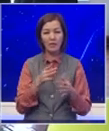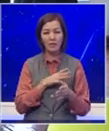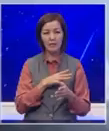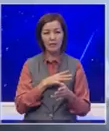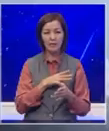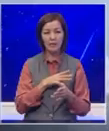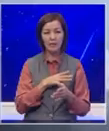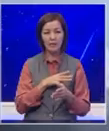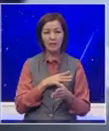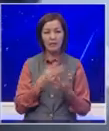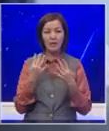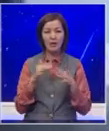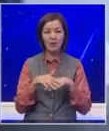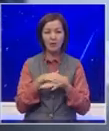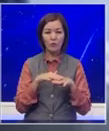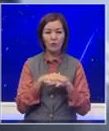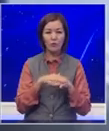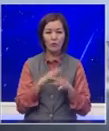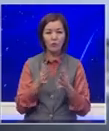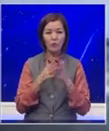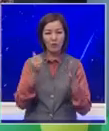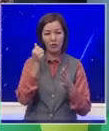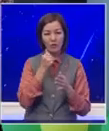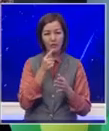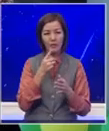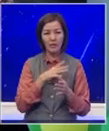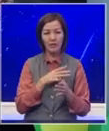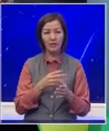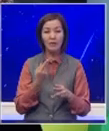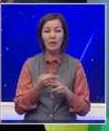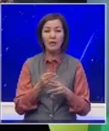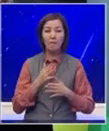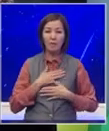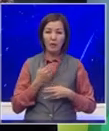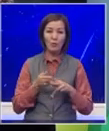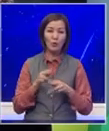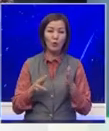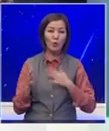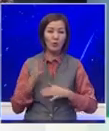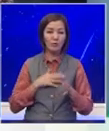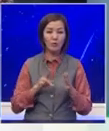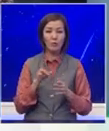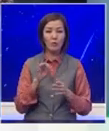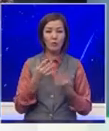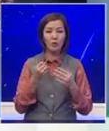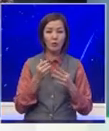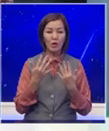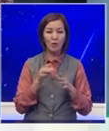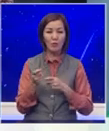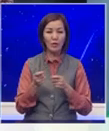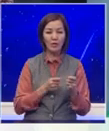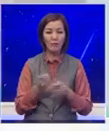әжей алдымен ауыл тұрғындарына алғысын жаудырды. Өте қуаныштымын. Мына Қоңыр ауылдық